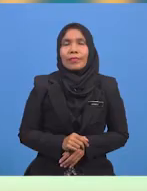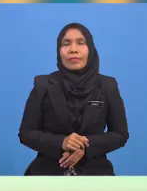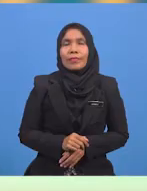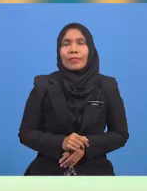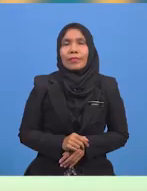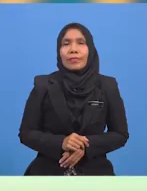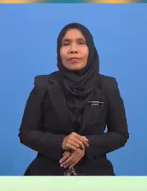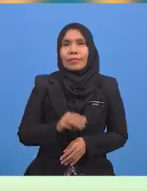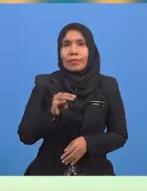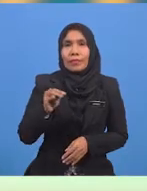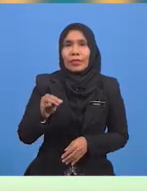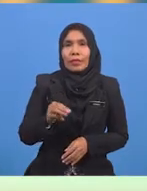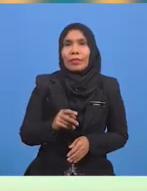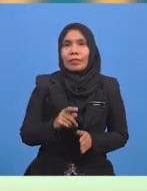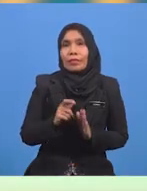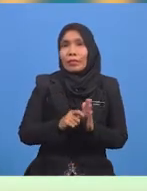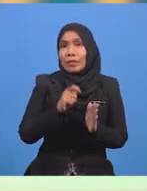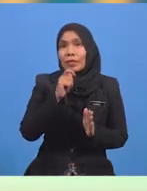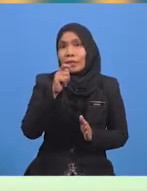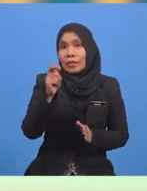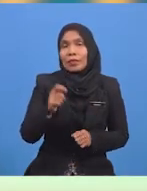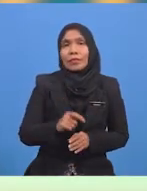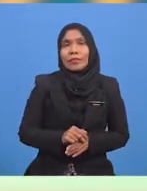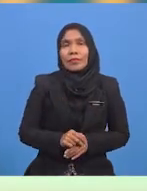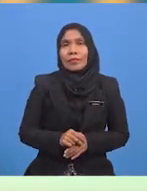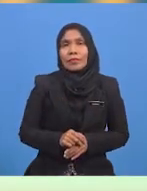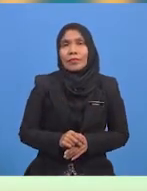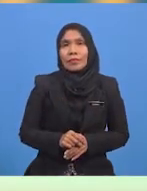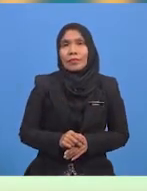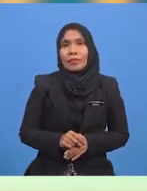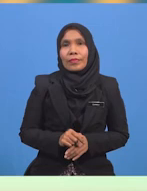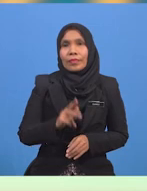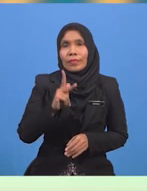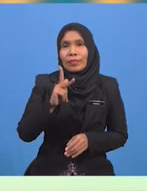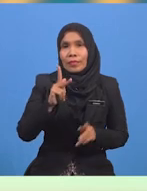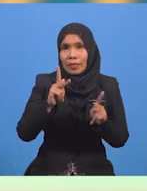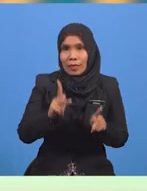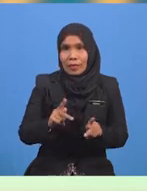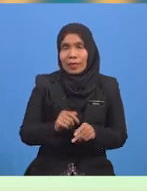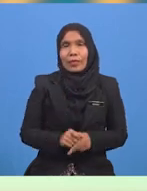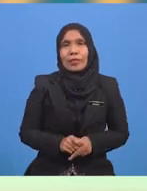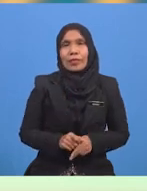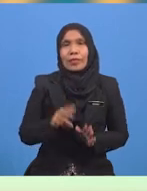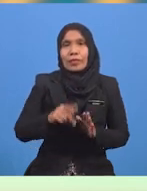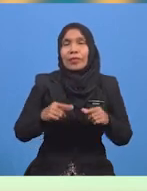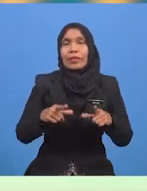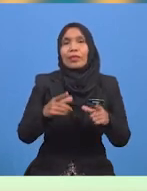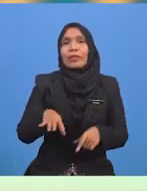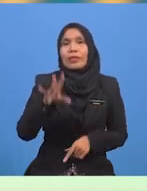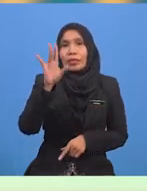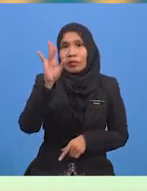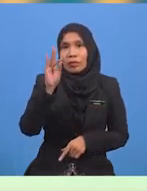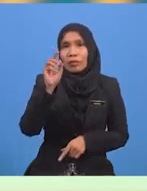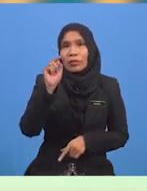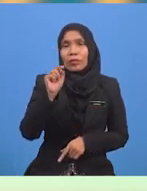Murid tersebut mengekalkan kelajuan larian 7.6 km